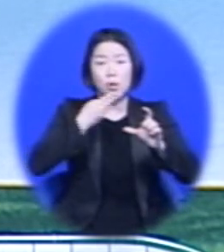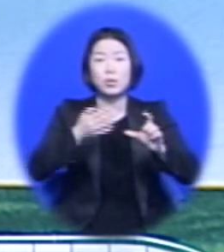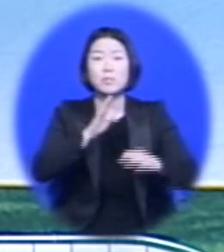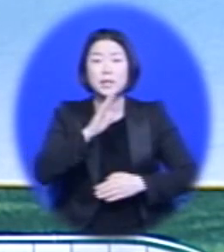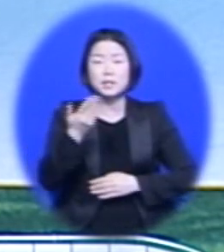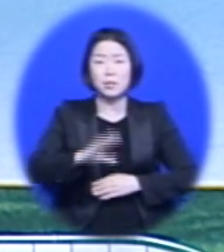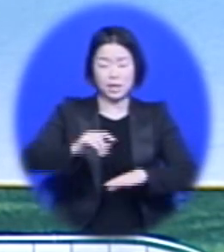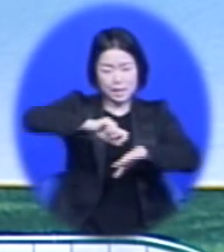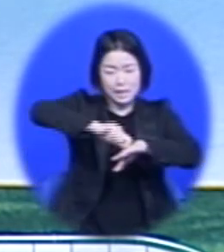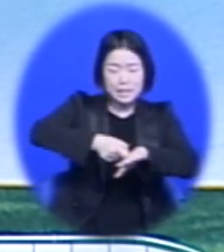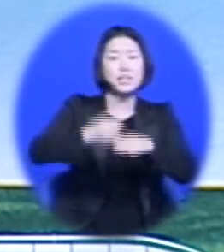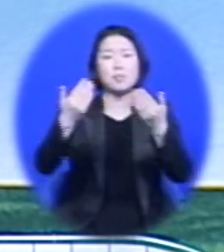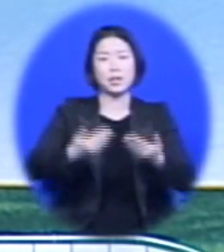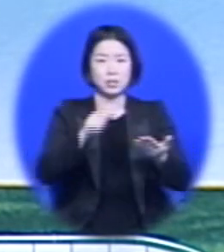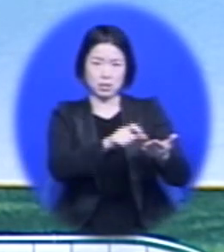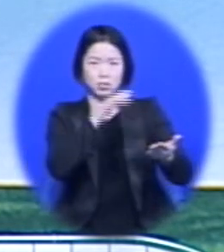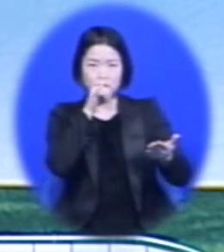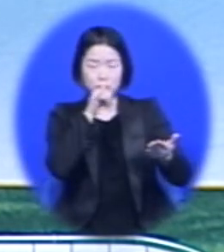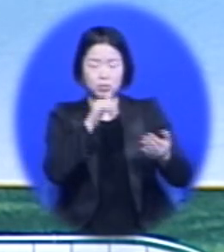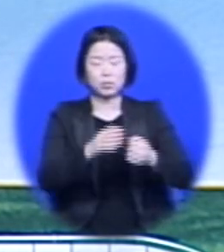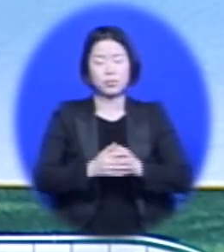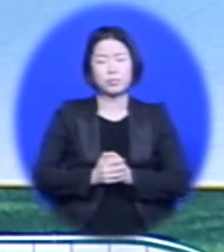징계는 받는다고 성경은 이야기합니다.